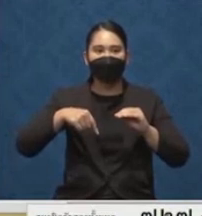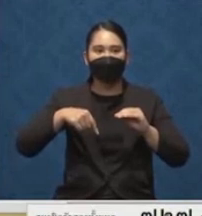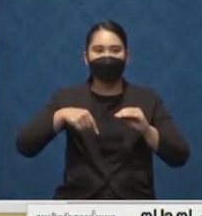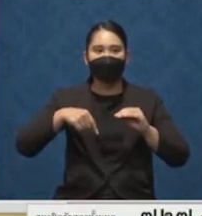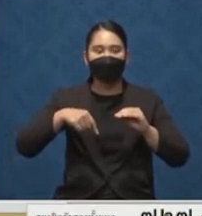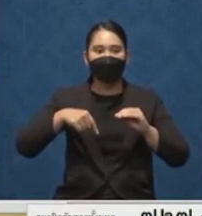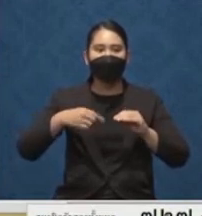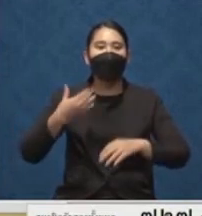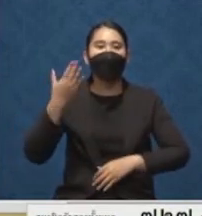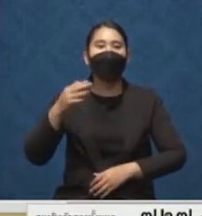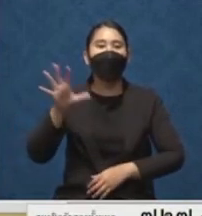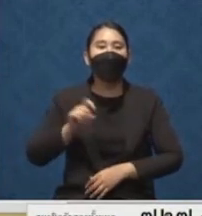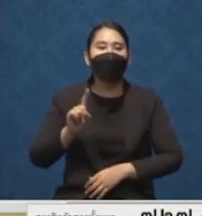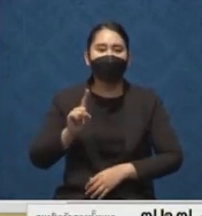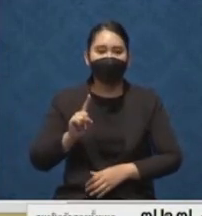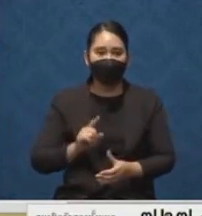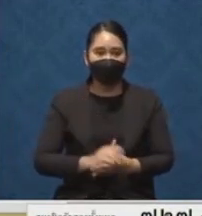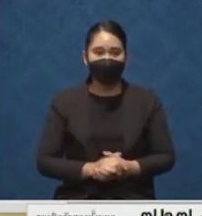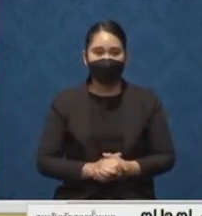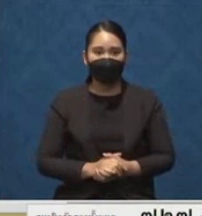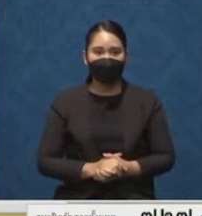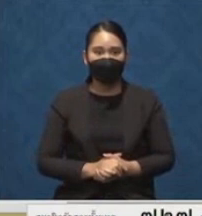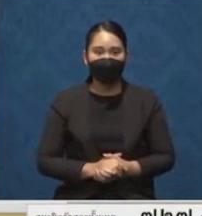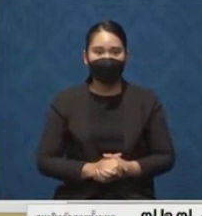เดิมทีท่านมาจากไหนครับท่านประธาน